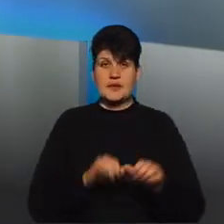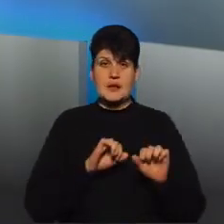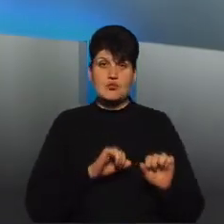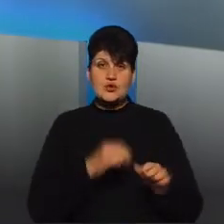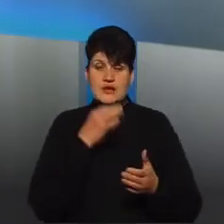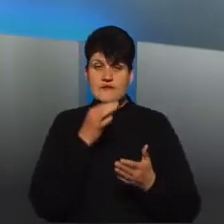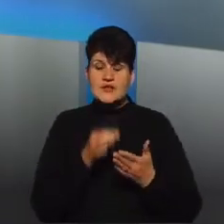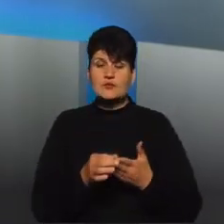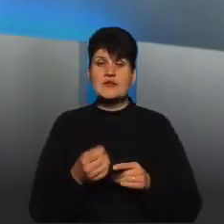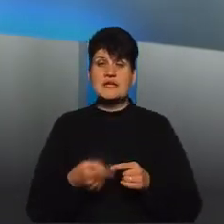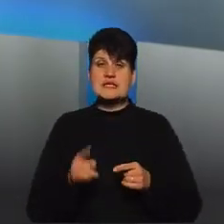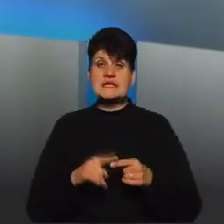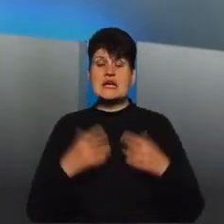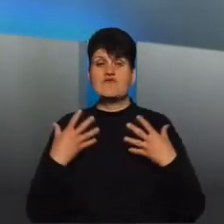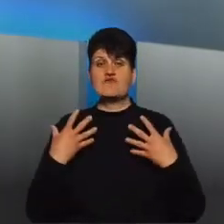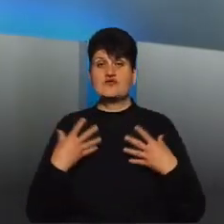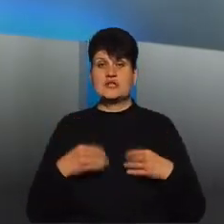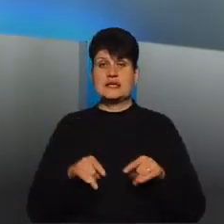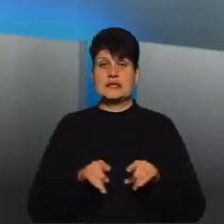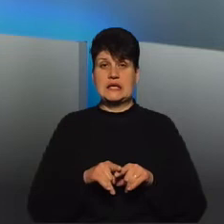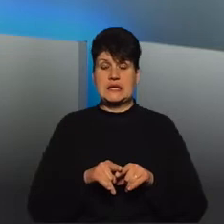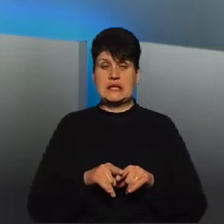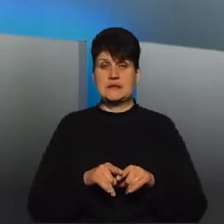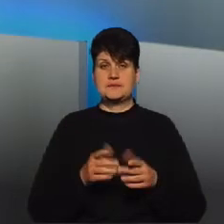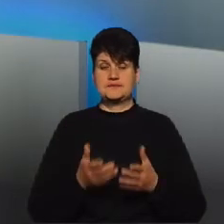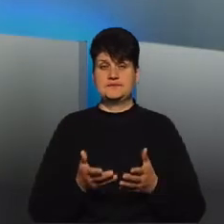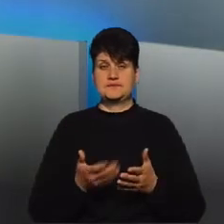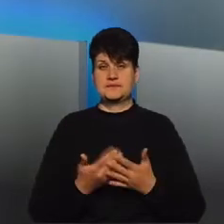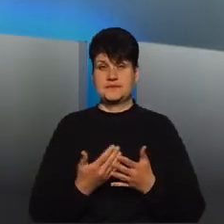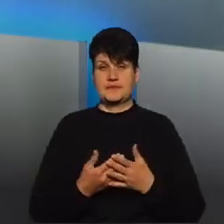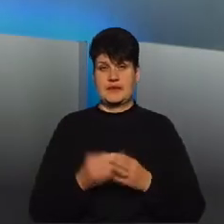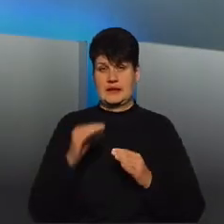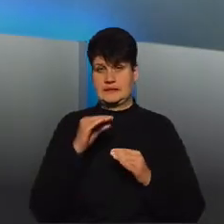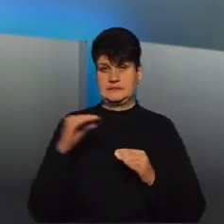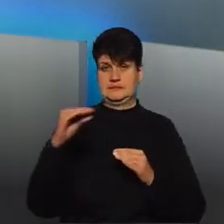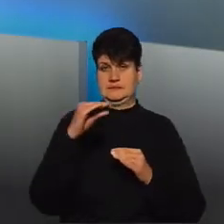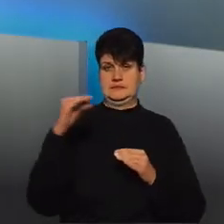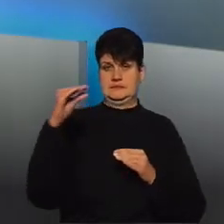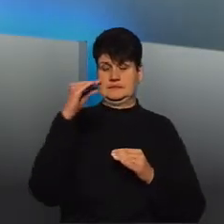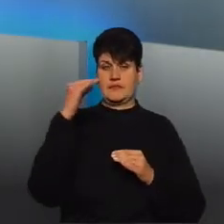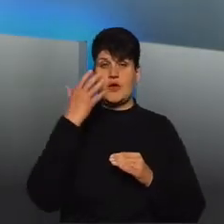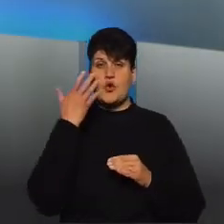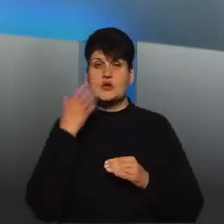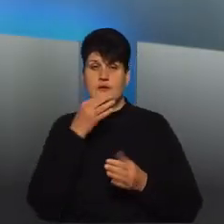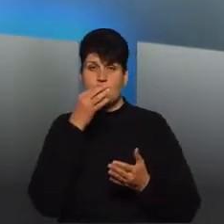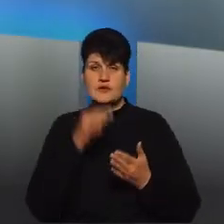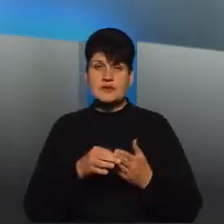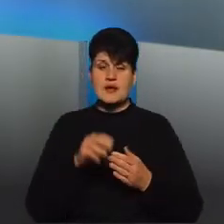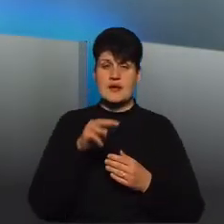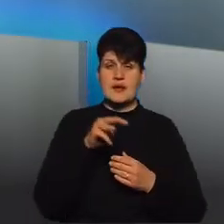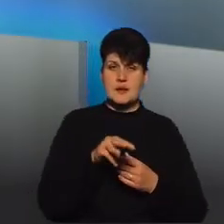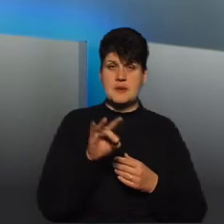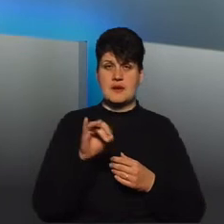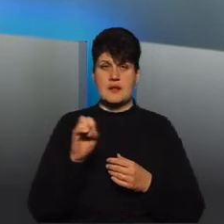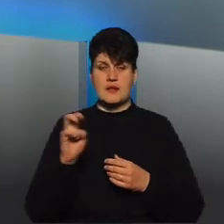такий, скажімо, пиріг із декілька шарів, коли у відповідь на мРНК